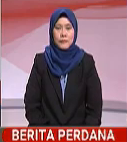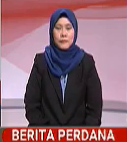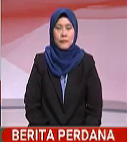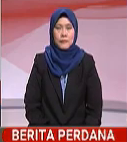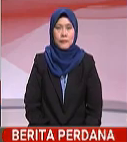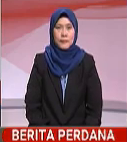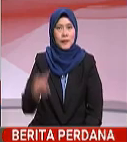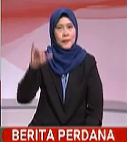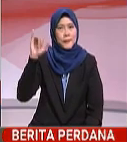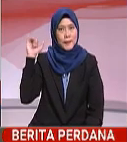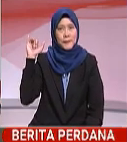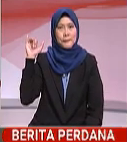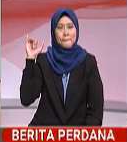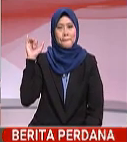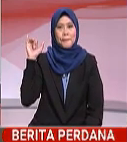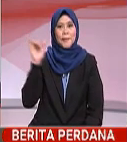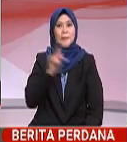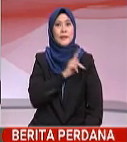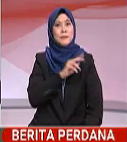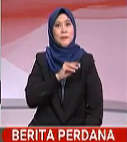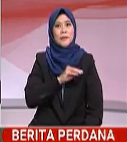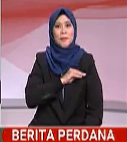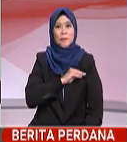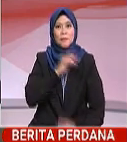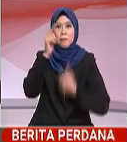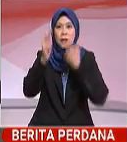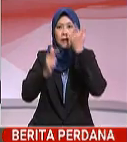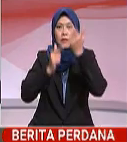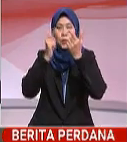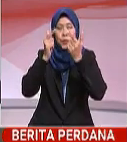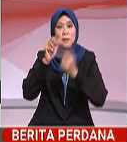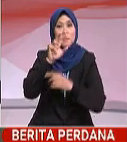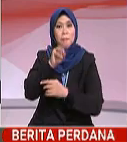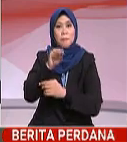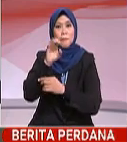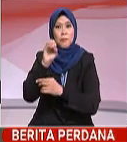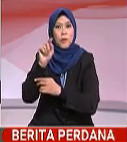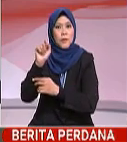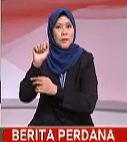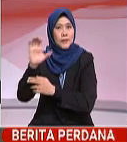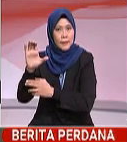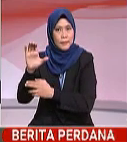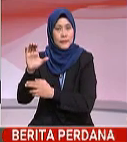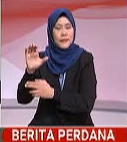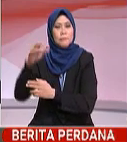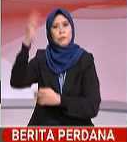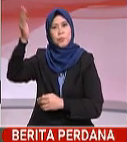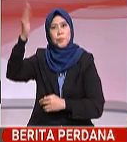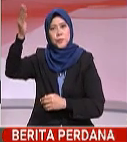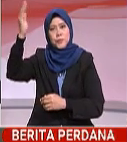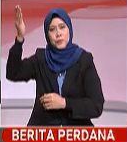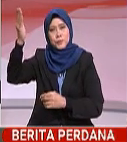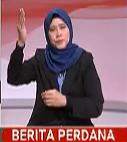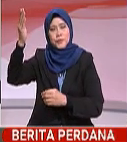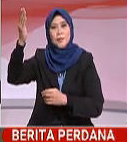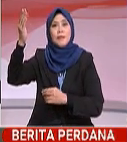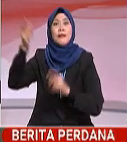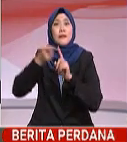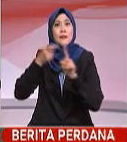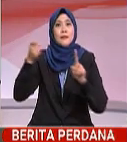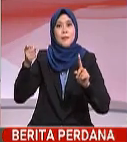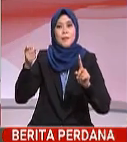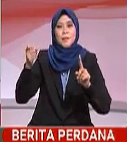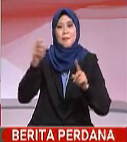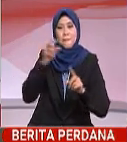Semalam Kementerian Pelancongan Seni dan Budaya, MOTEC, membentangkan bahawa hasil dari